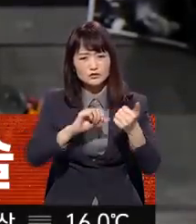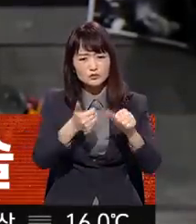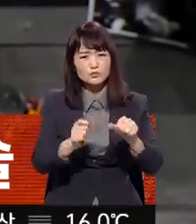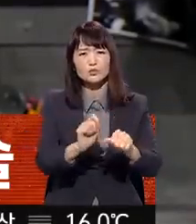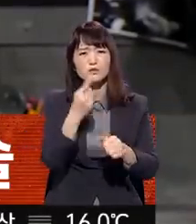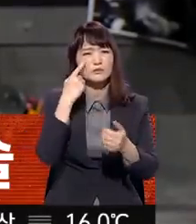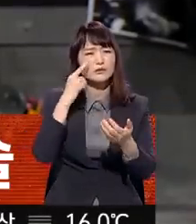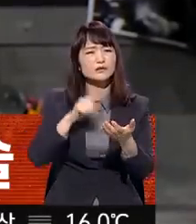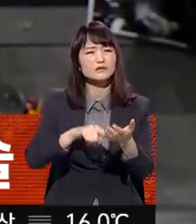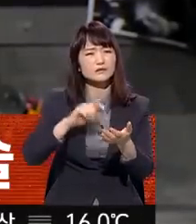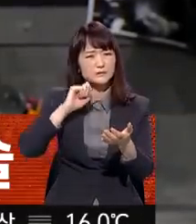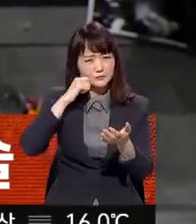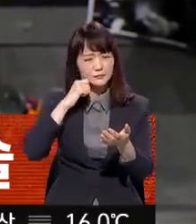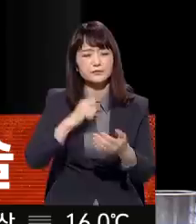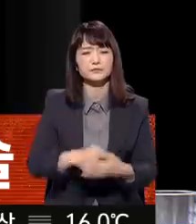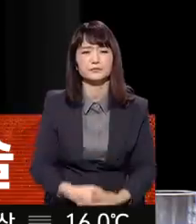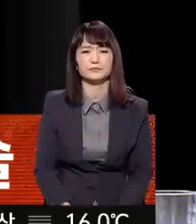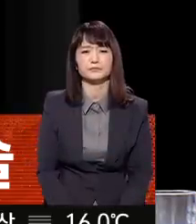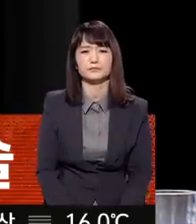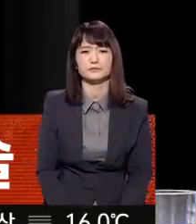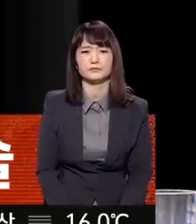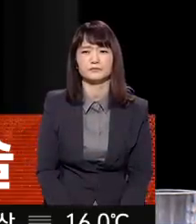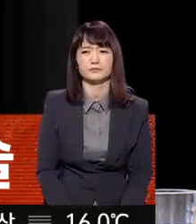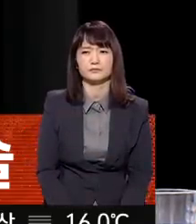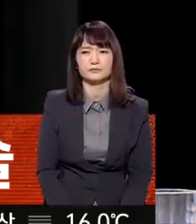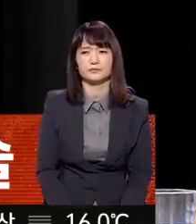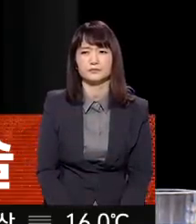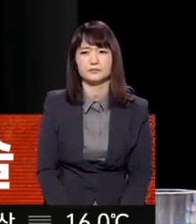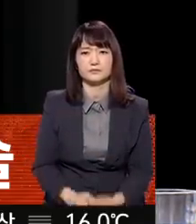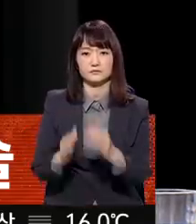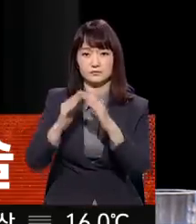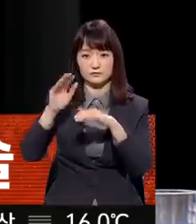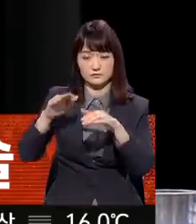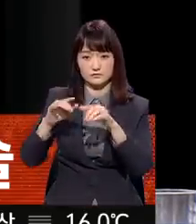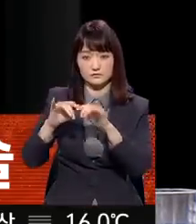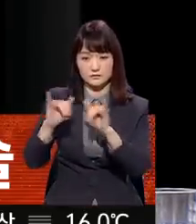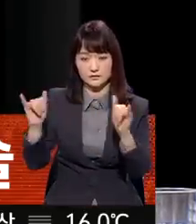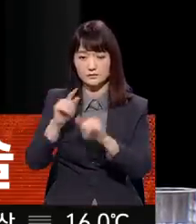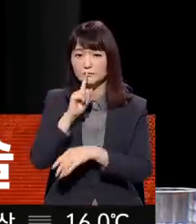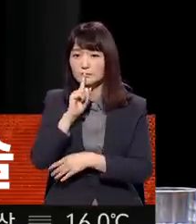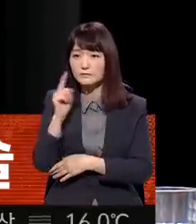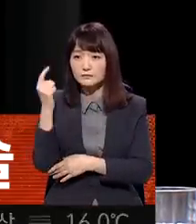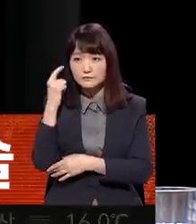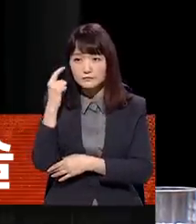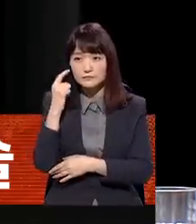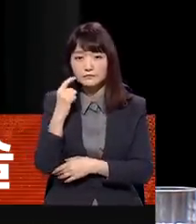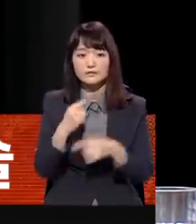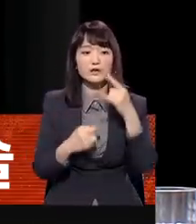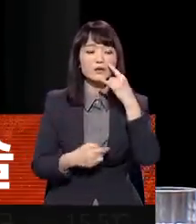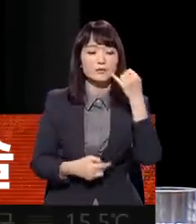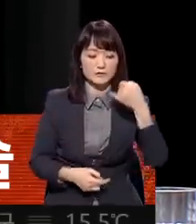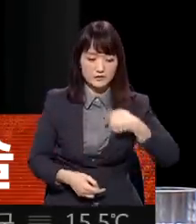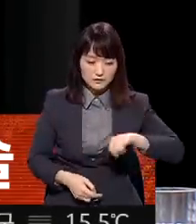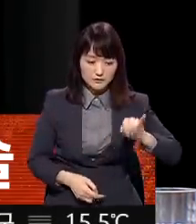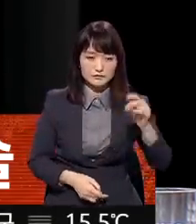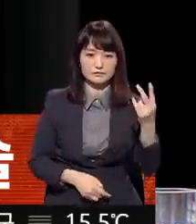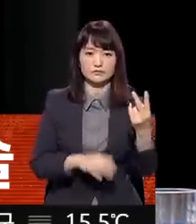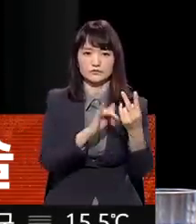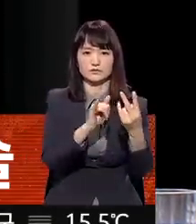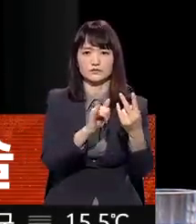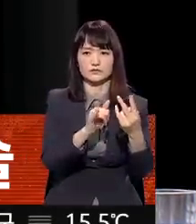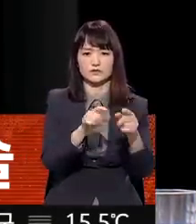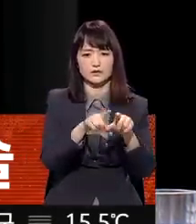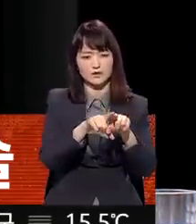거라고 생각이 드네요. 일단은 뭐 그 이웃 주민들의 얘기를 들어보면 이 모녀가 평소에 아주